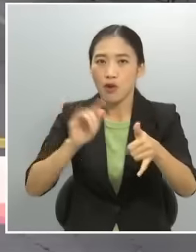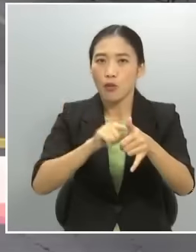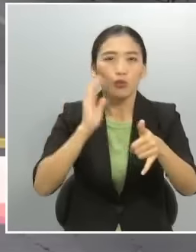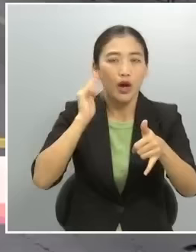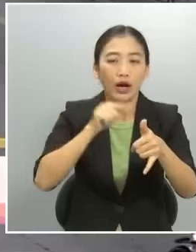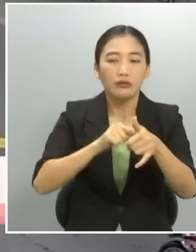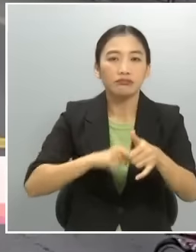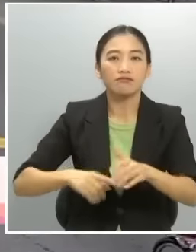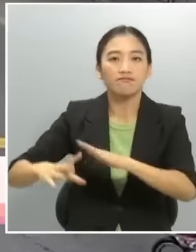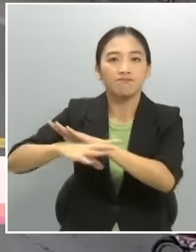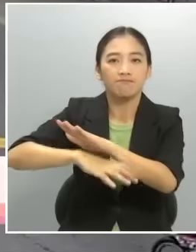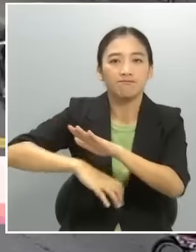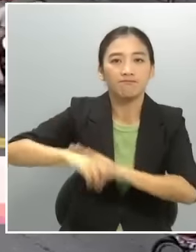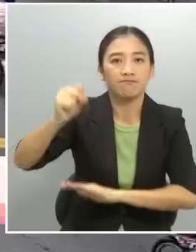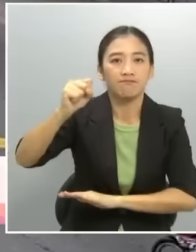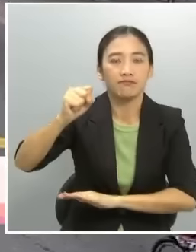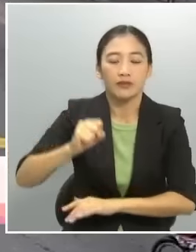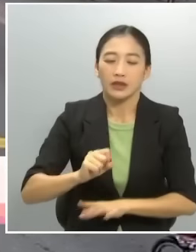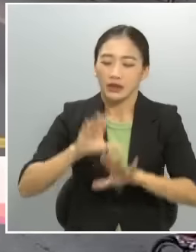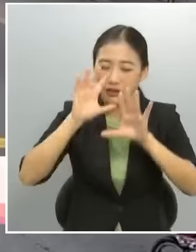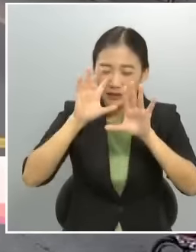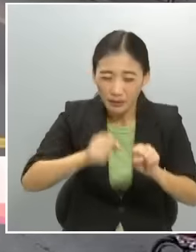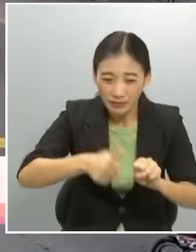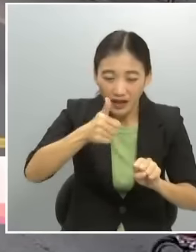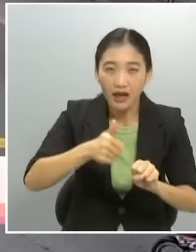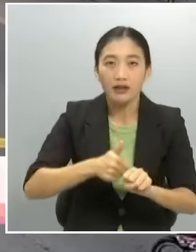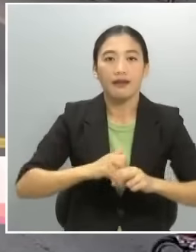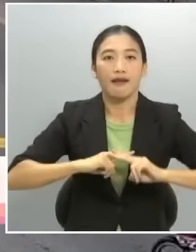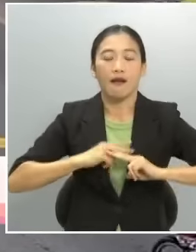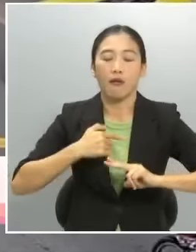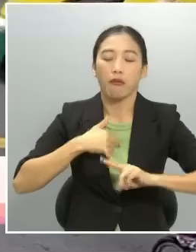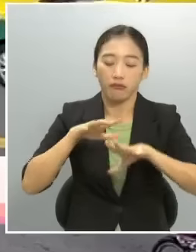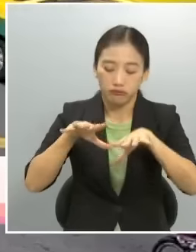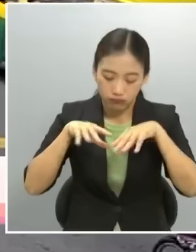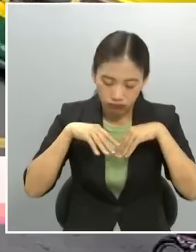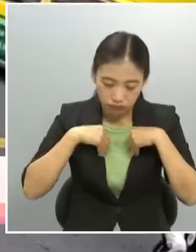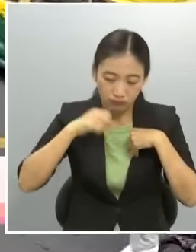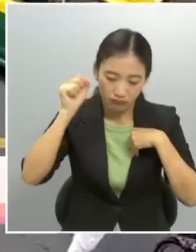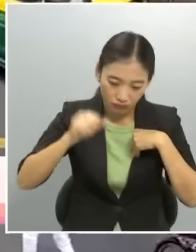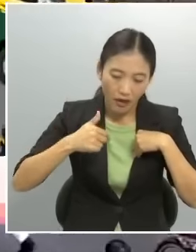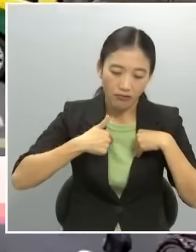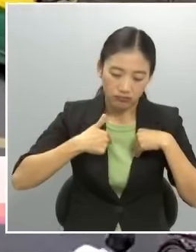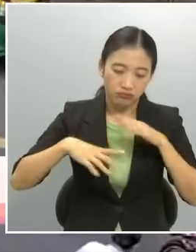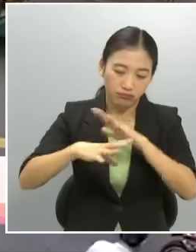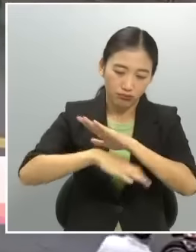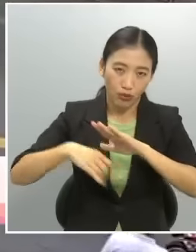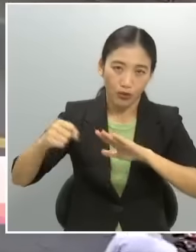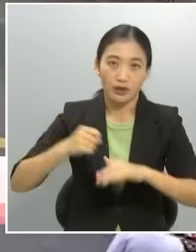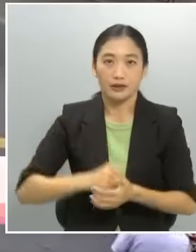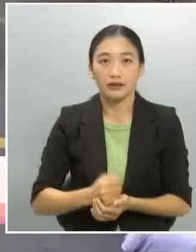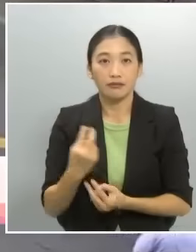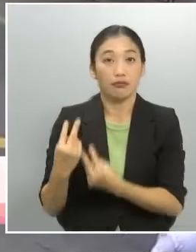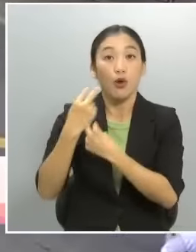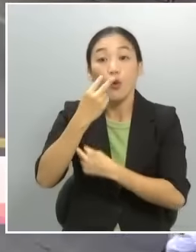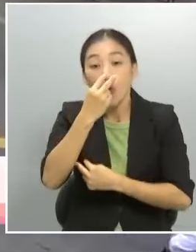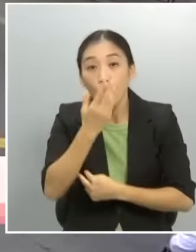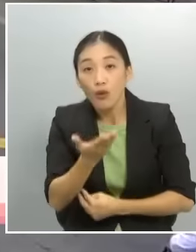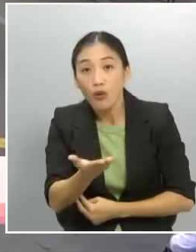าใช่ครับผมเอาไปเองนี่ฮะเอาลองดูนะครับในช่วงที่สารวัตรแจ๊ะจับผู้ต้องหาอีกสักนิดนึงนะฮะลองดูนะ